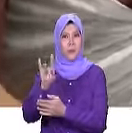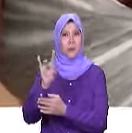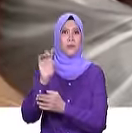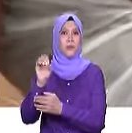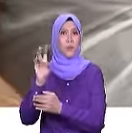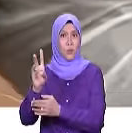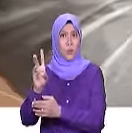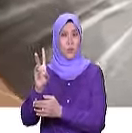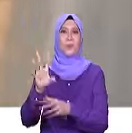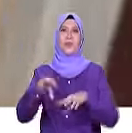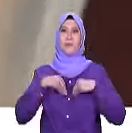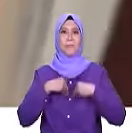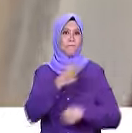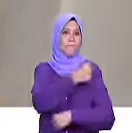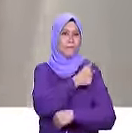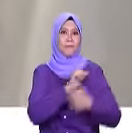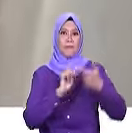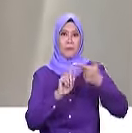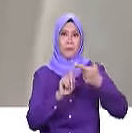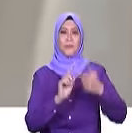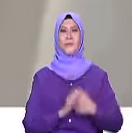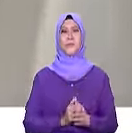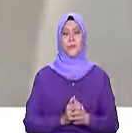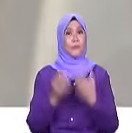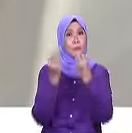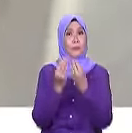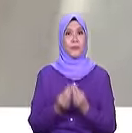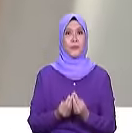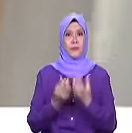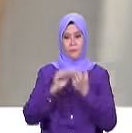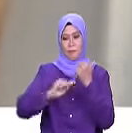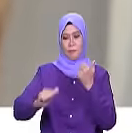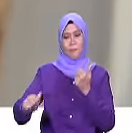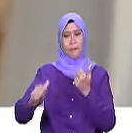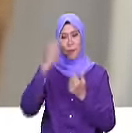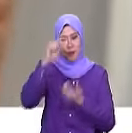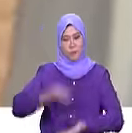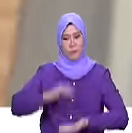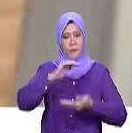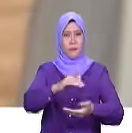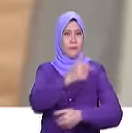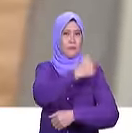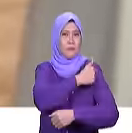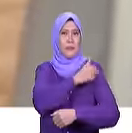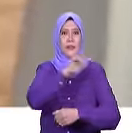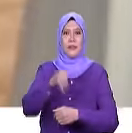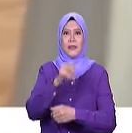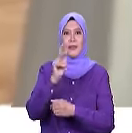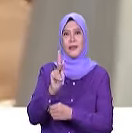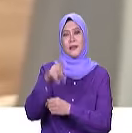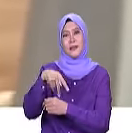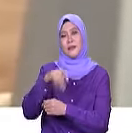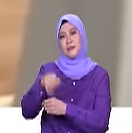3,036,807 lagi menerima dos kedua. Data Jawatan Kuasa Khas Jaminan Akses Bekalan Vaksin COVID-19